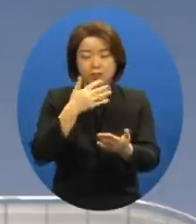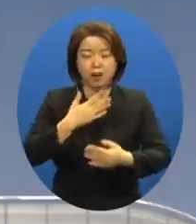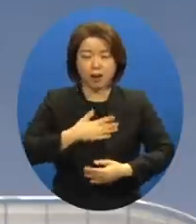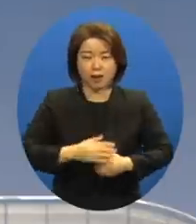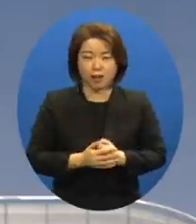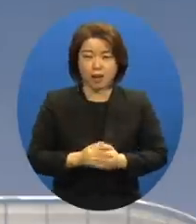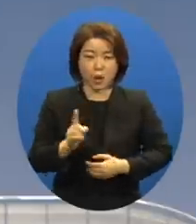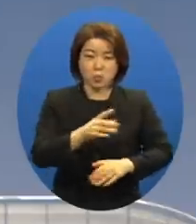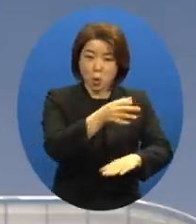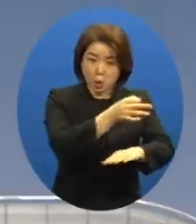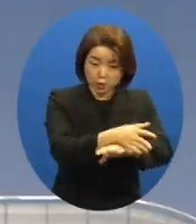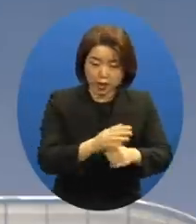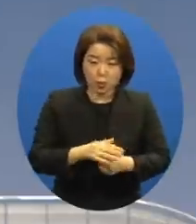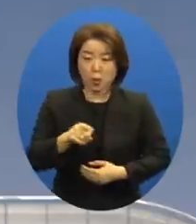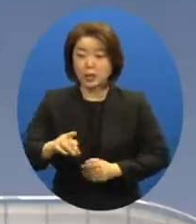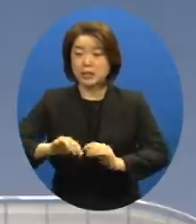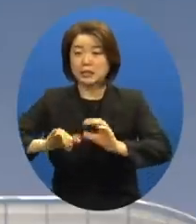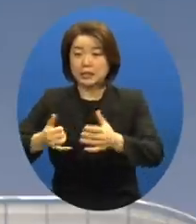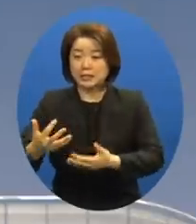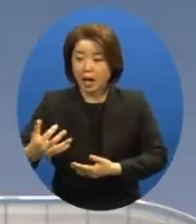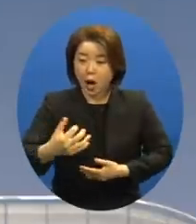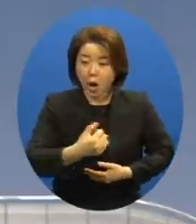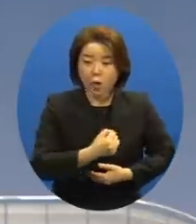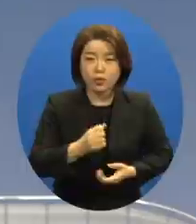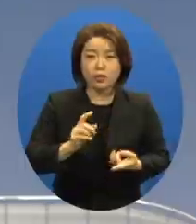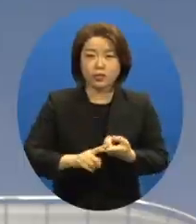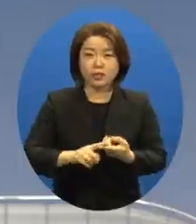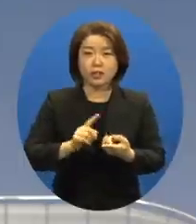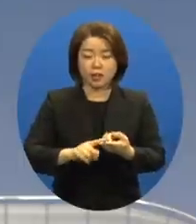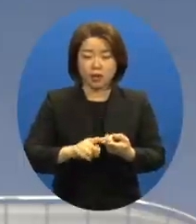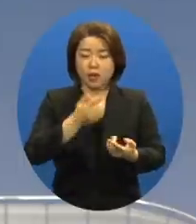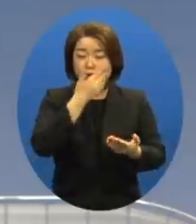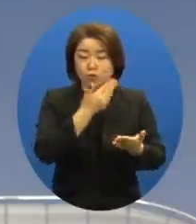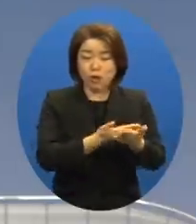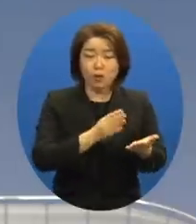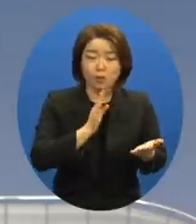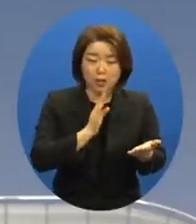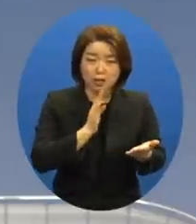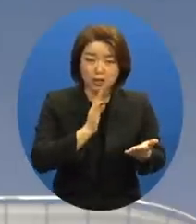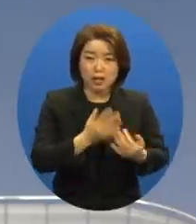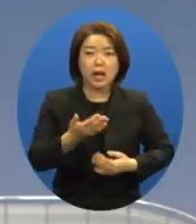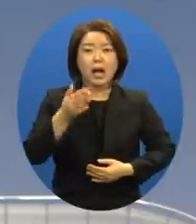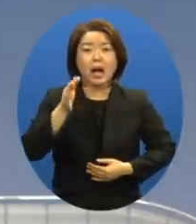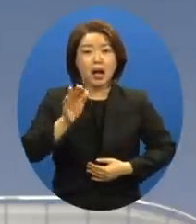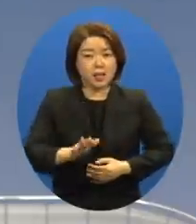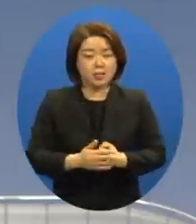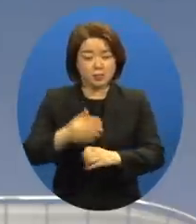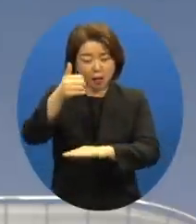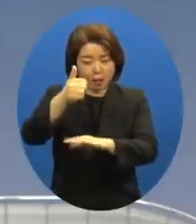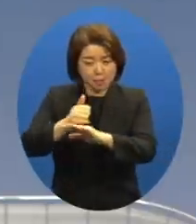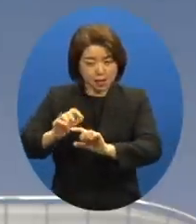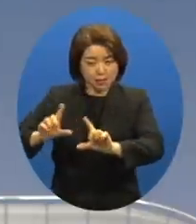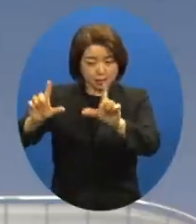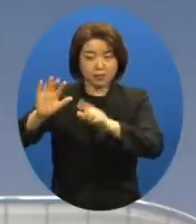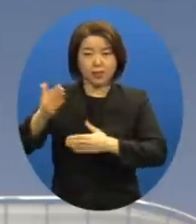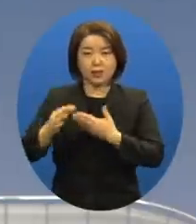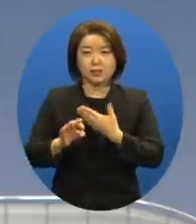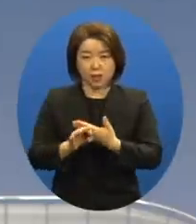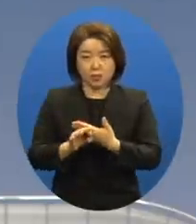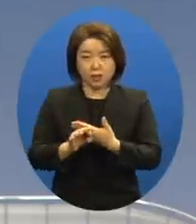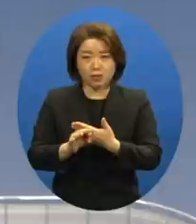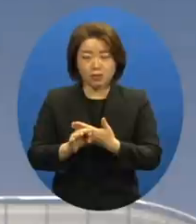사고 이 세상의 것을 얻는 것은 그 자체가 중요하지요 그러나 마지막 낮이 되면